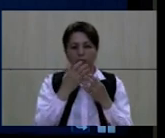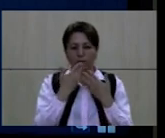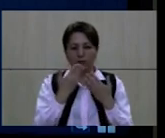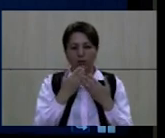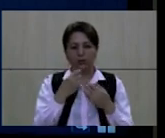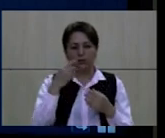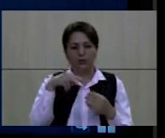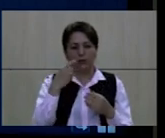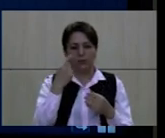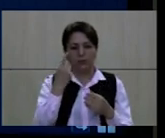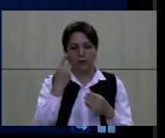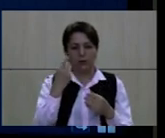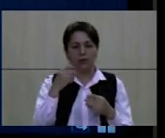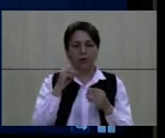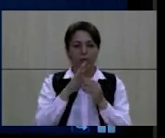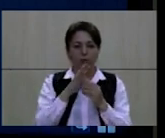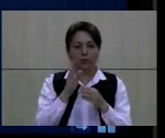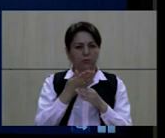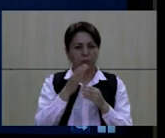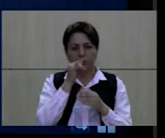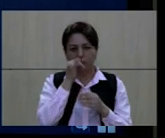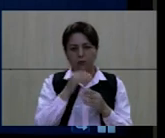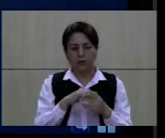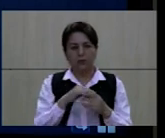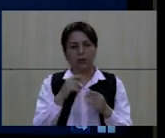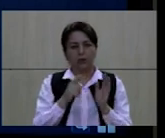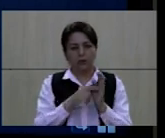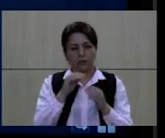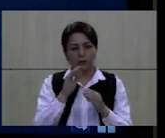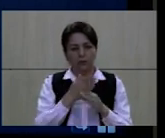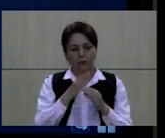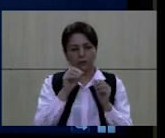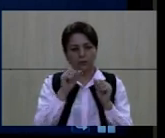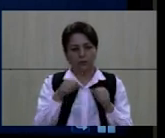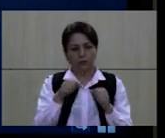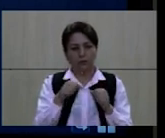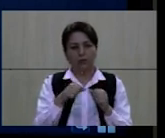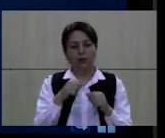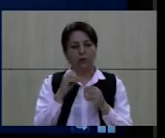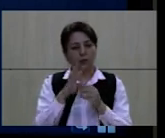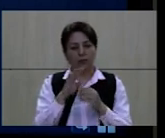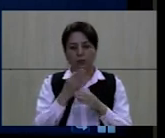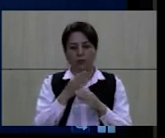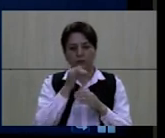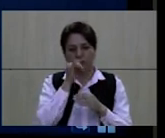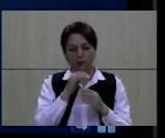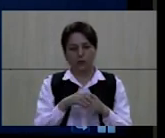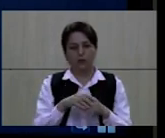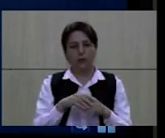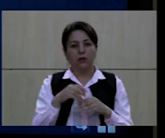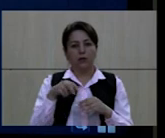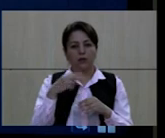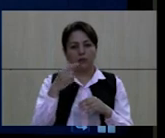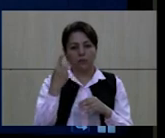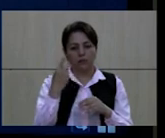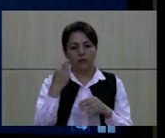chunki 21 14 ga bo'linmaydi. 7 ga bo'linadi, lekin 14 ga bo'linmaydi. Endi esa 21 ni